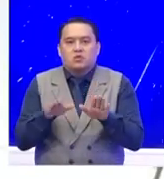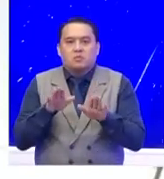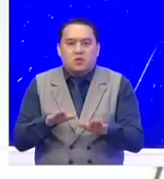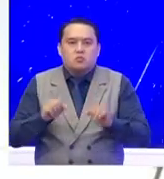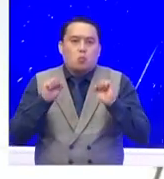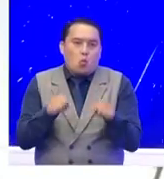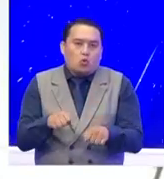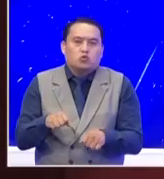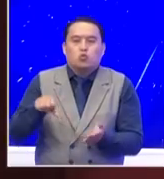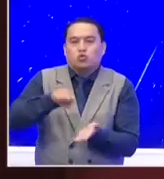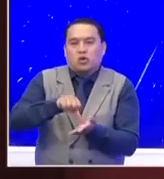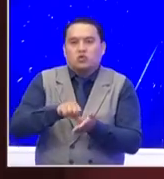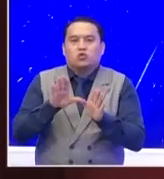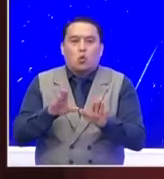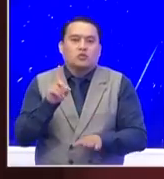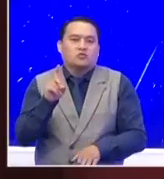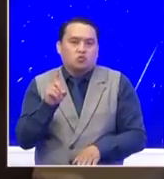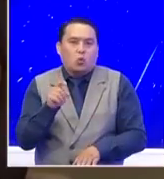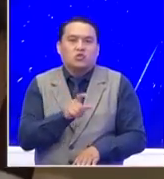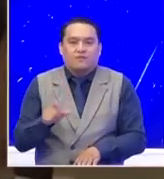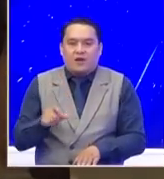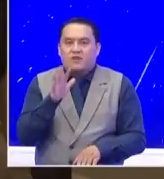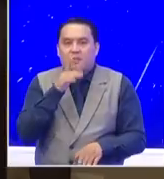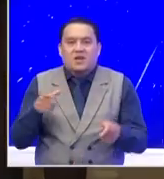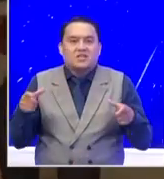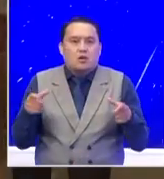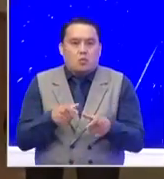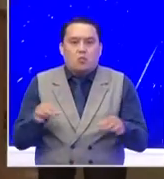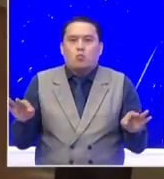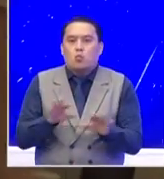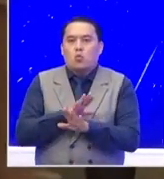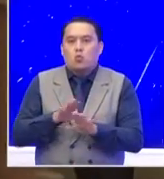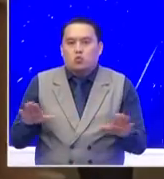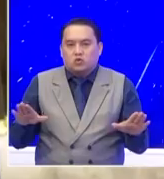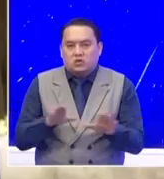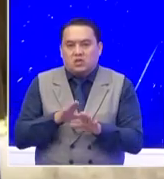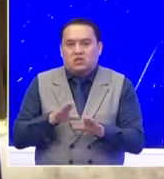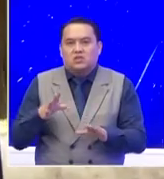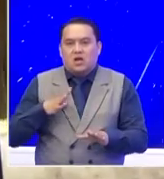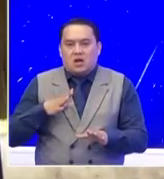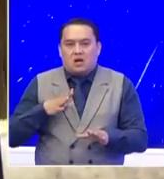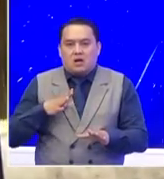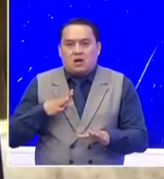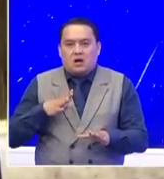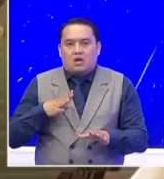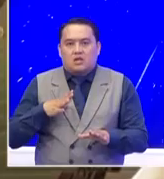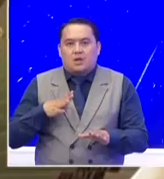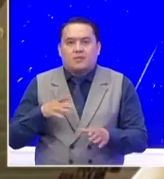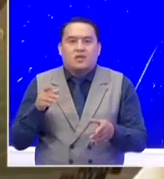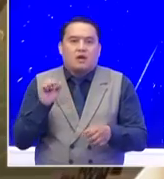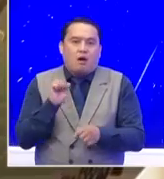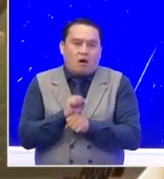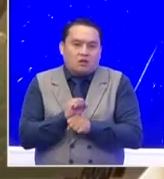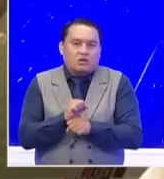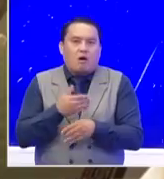мест, может принять только 100. Во время пандемии коронавируса музыка в Вене тоже сидела таковы на карантине.